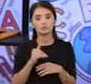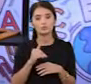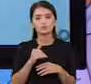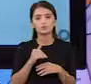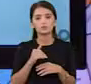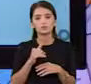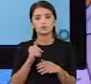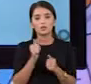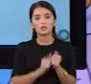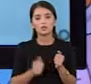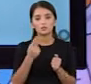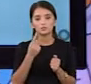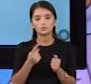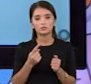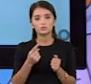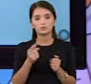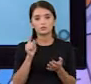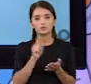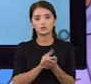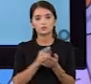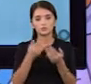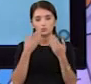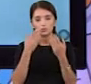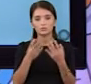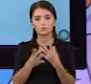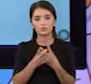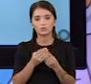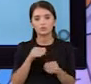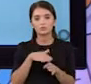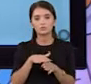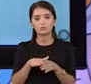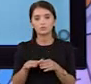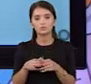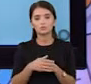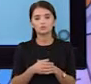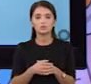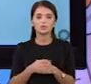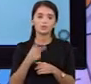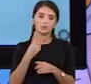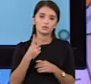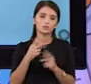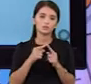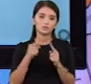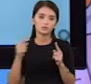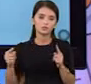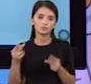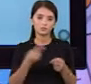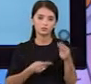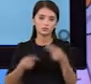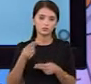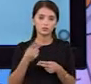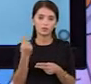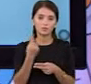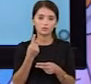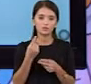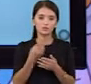masalani har bir topshirig'ini o'qib birgalikda bajaramiz. Demak, ikkita kesma chizing. Eng avvalo